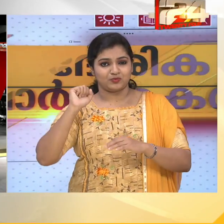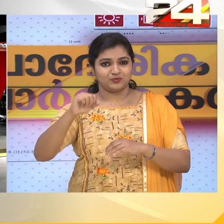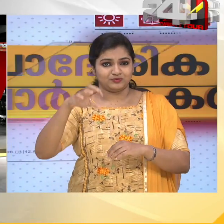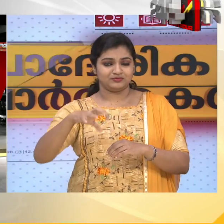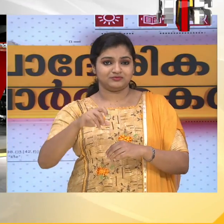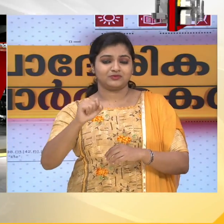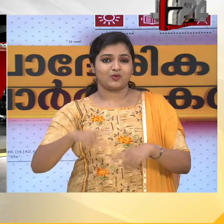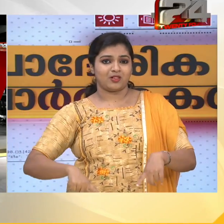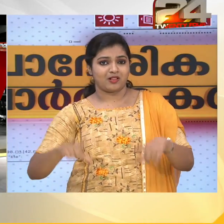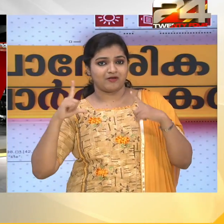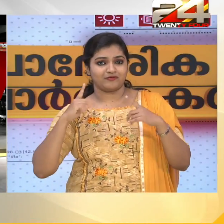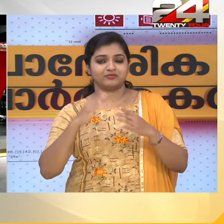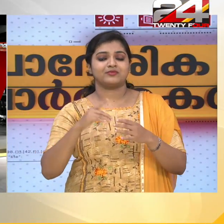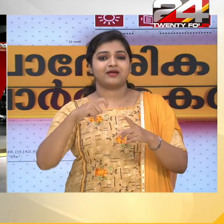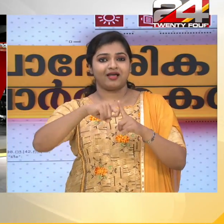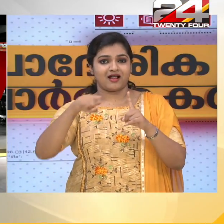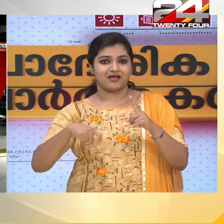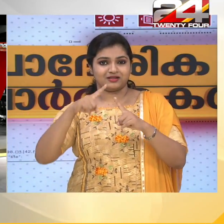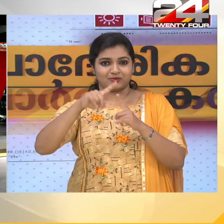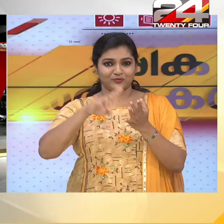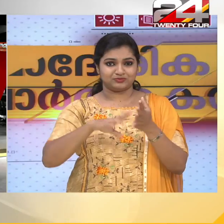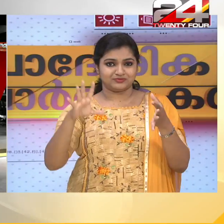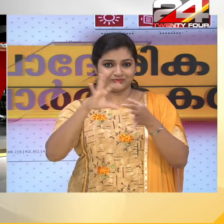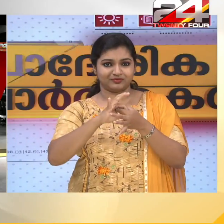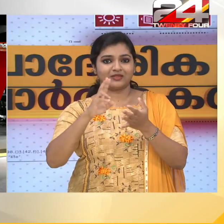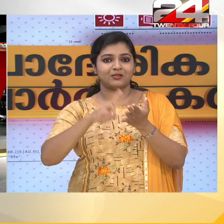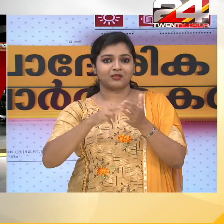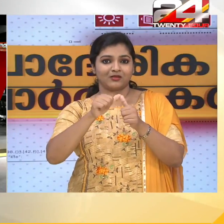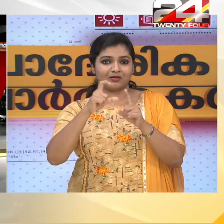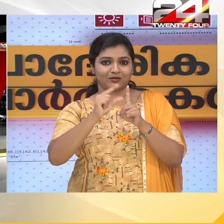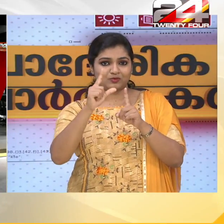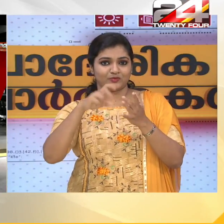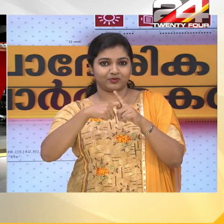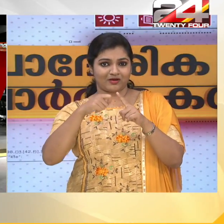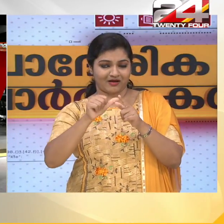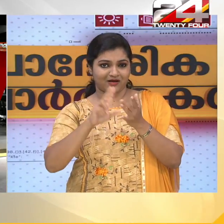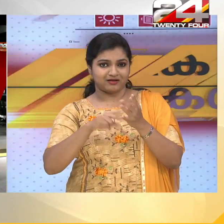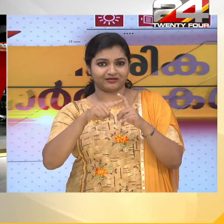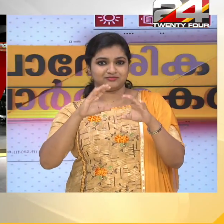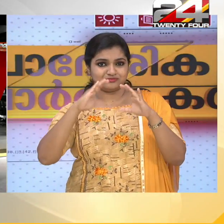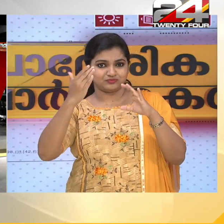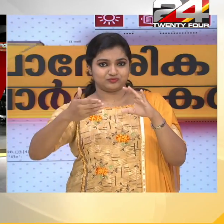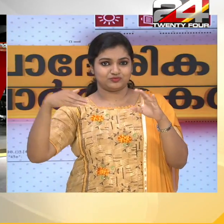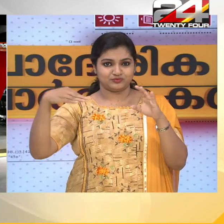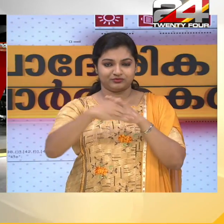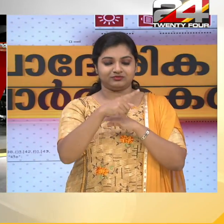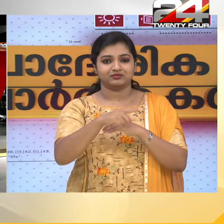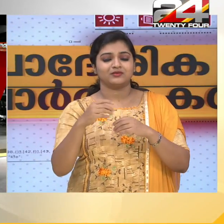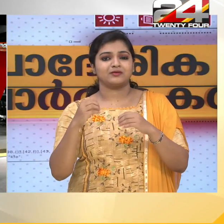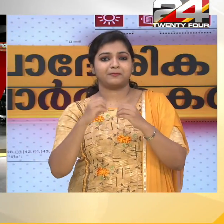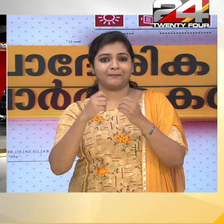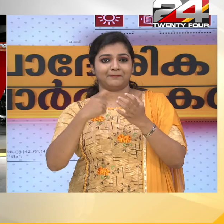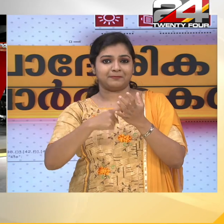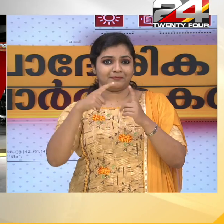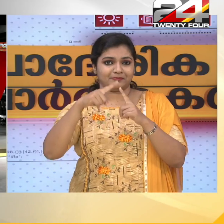മലപ്പുറത്തുകാരുടെ ജീവിതത്തിന്റെ ഭാഗമാണ് കേരളത്തെയും തമിഴ്നാടിനെയും ബന്ധിപ്പിക്കുന്ന നാടുകാണി ചുരം പാത. ബ്രിട്ടീഷ് ഉദ്യോഗസ്ഥന് ആയിരുന്ന